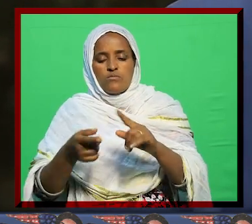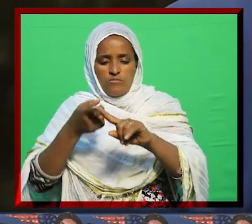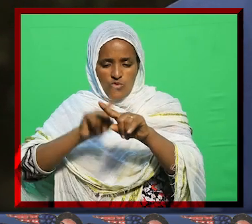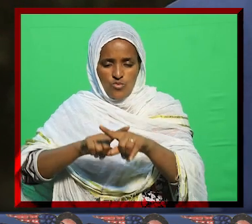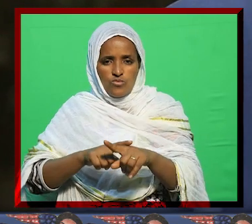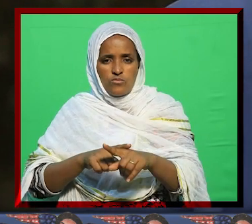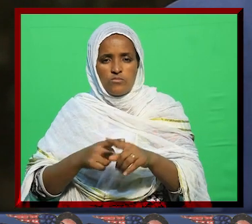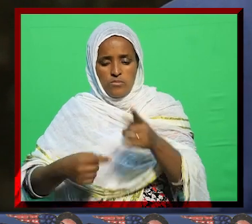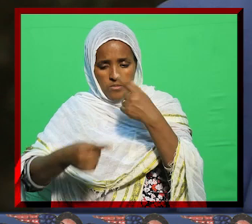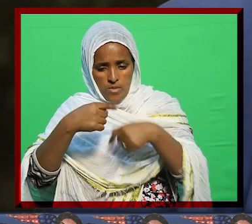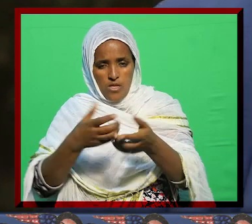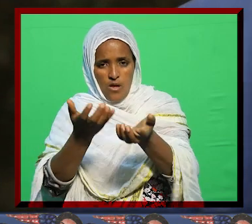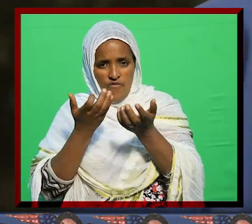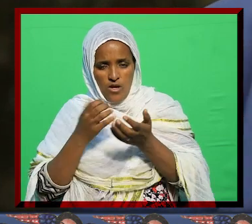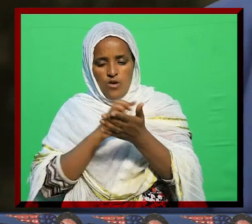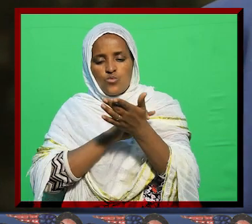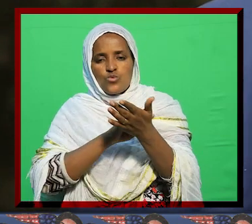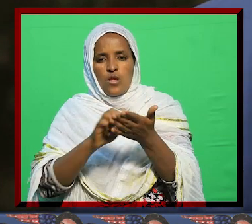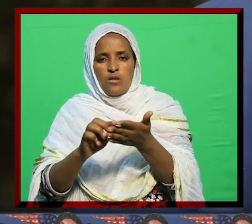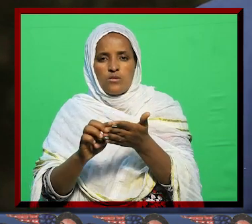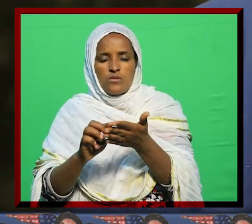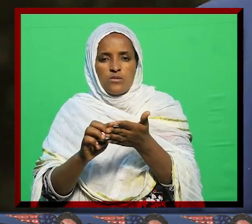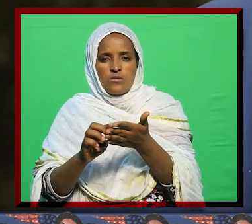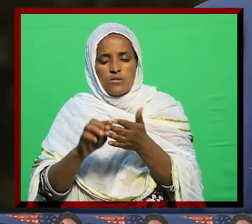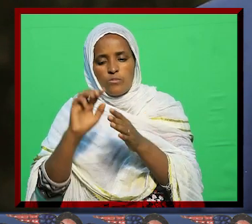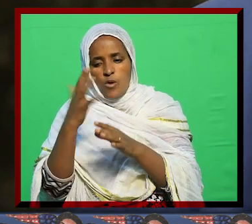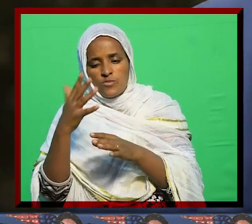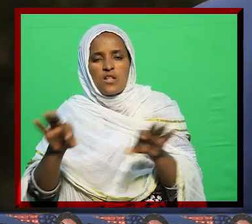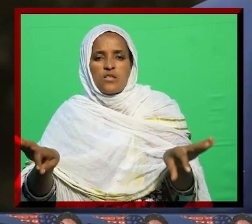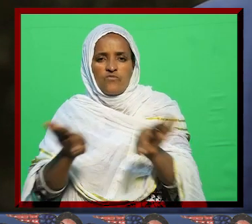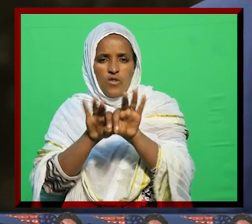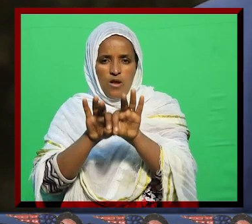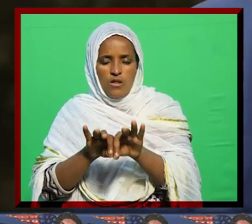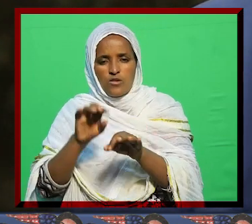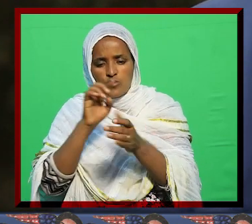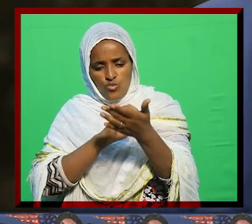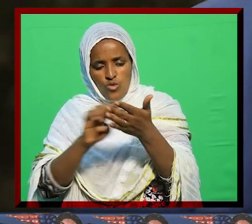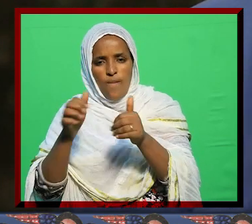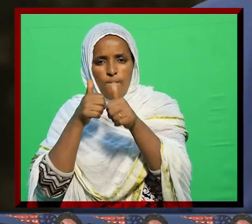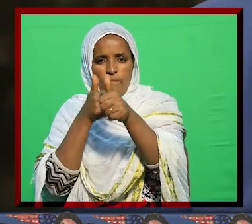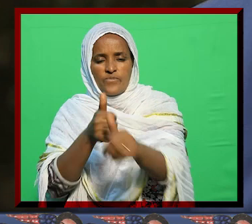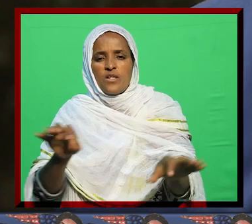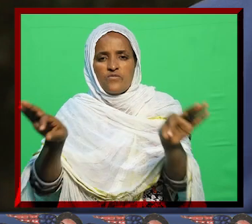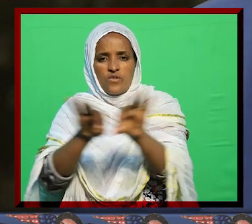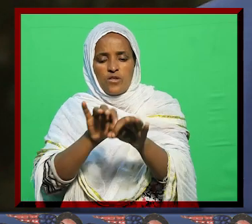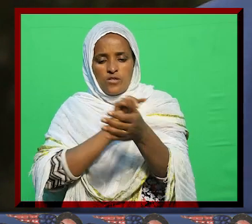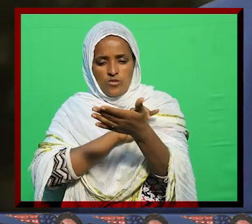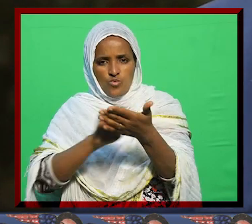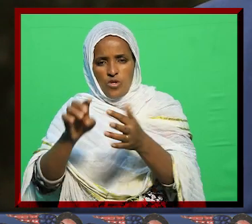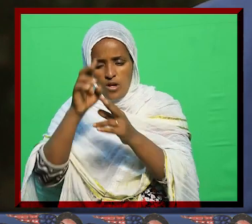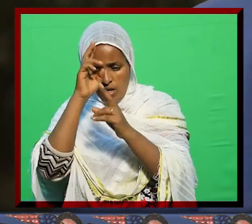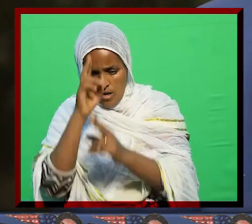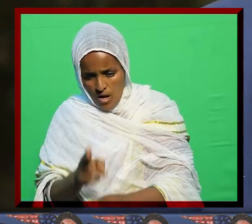የኢትዮጵያ ሉዓላዊነት ተመልሶ እንዲመጣ ካስፈለገ ቅዱሳንን መምሰል ያስፈልጋል። ቅዱሳንን መከተል